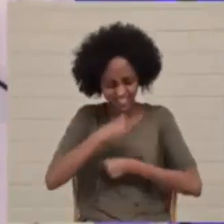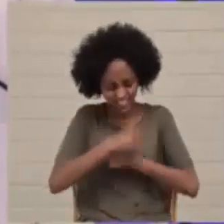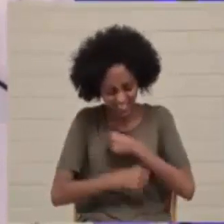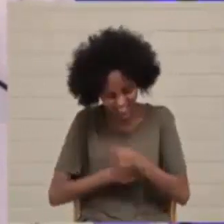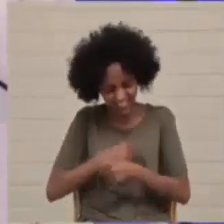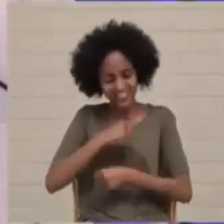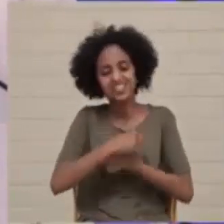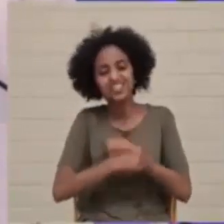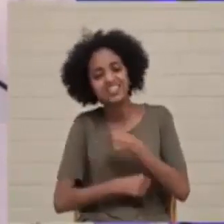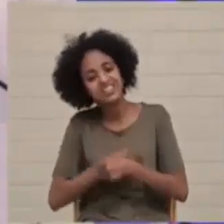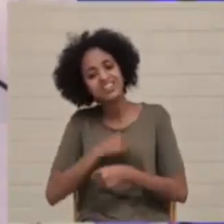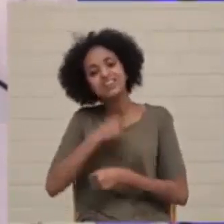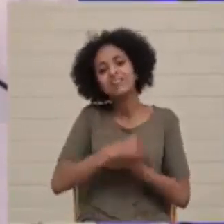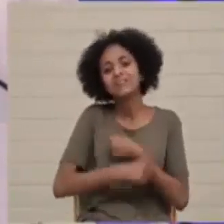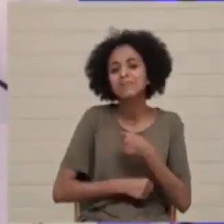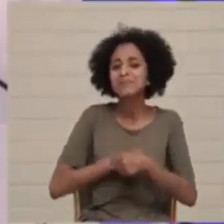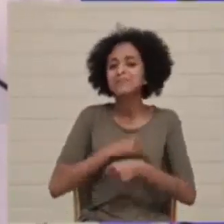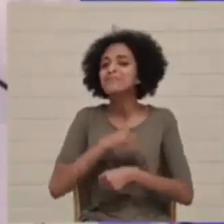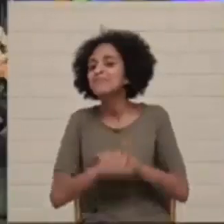ተጨነቀ